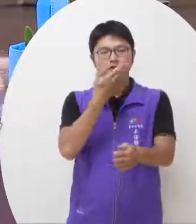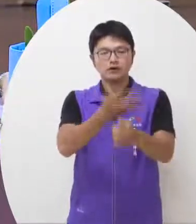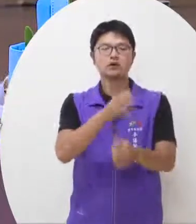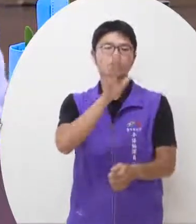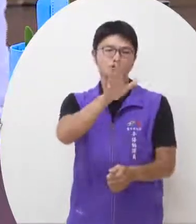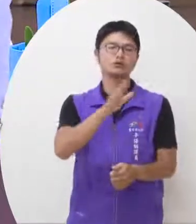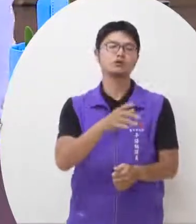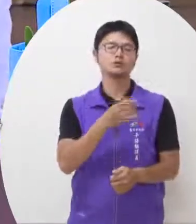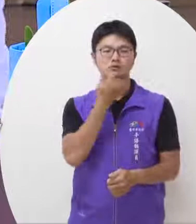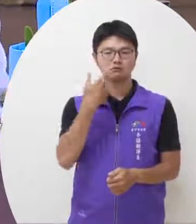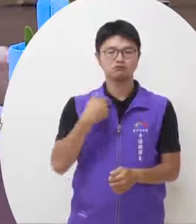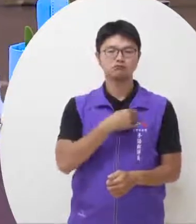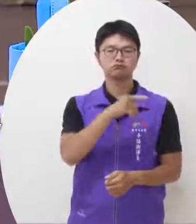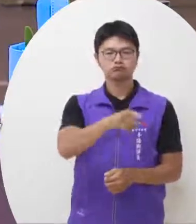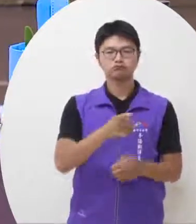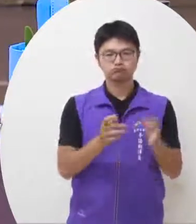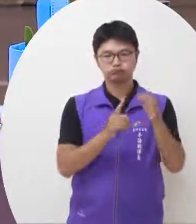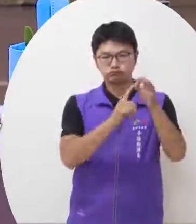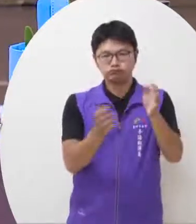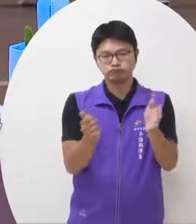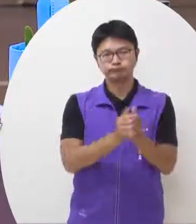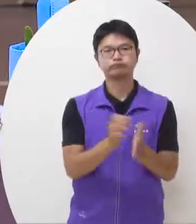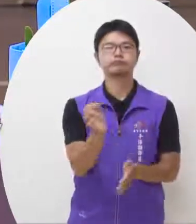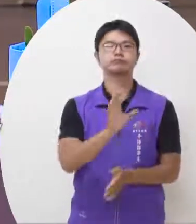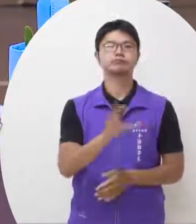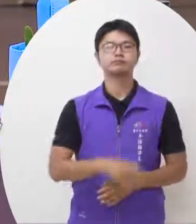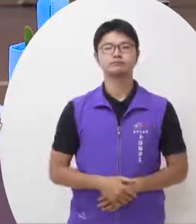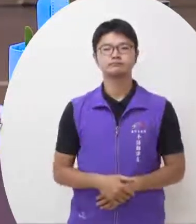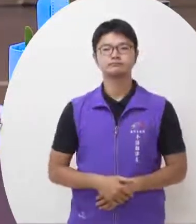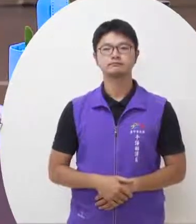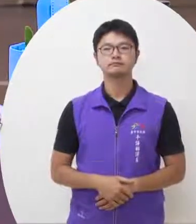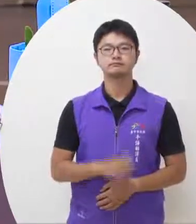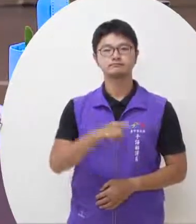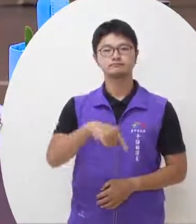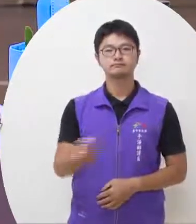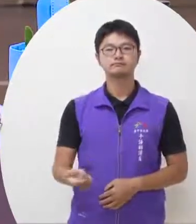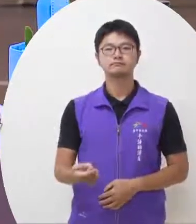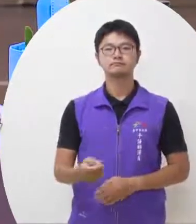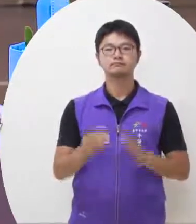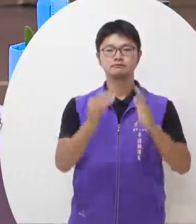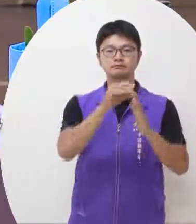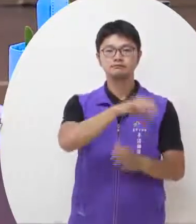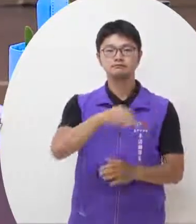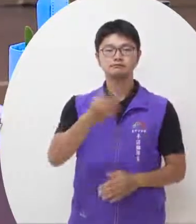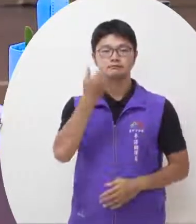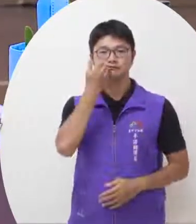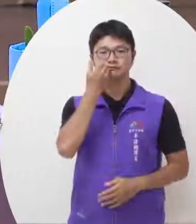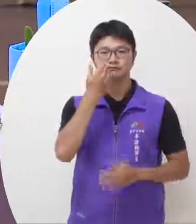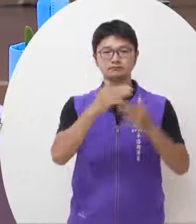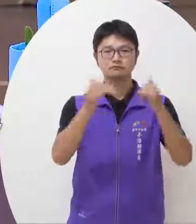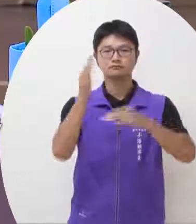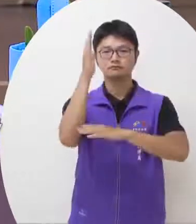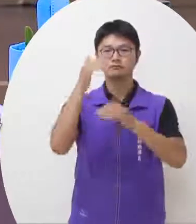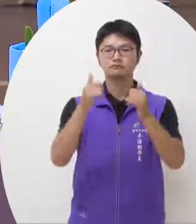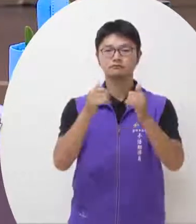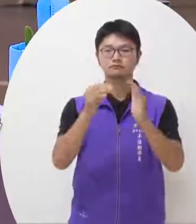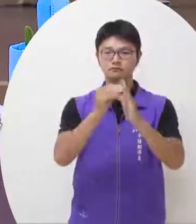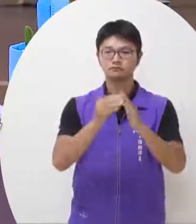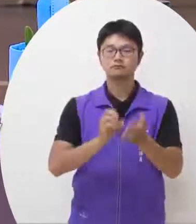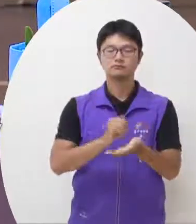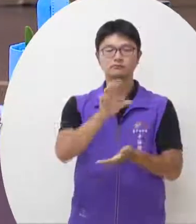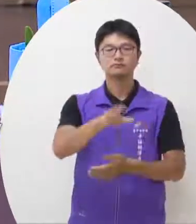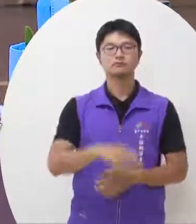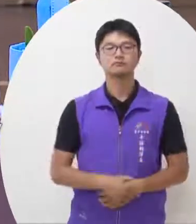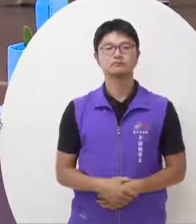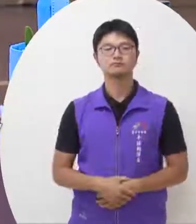部分大家就不要担心啊，不要担心。好，那接下来是哪个局处会啊？民政局，谢谢。